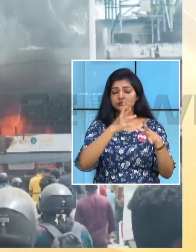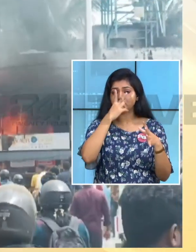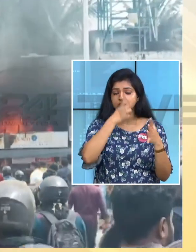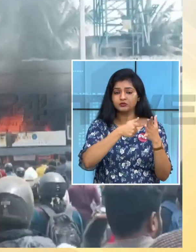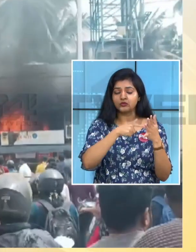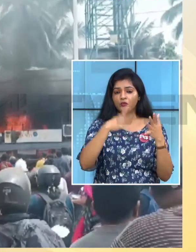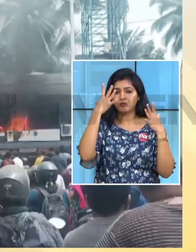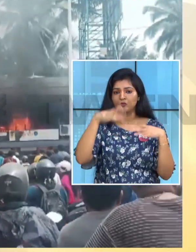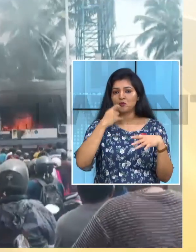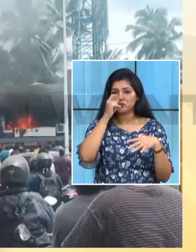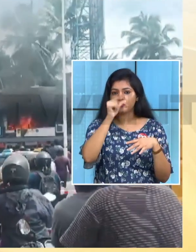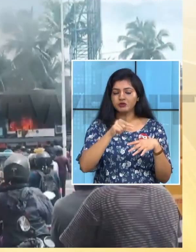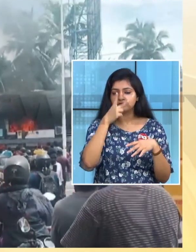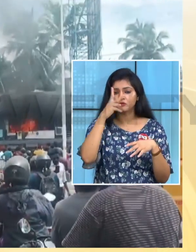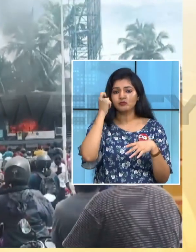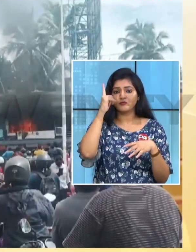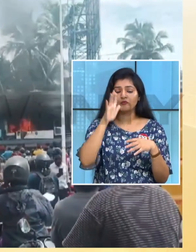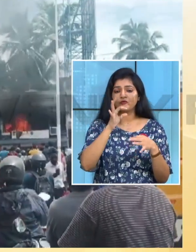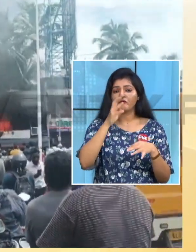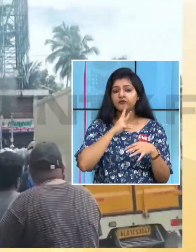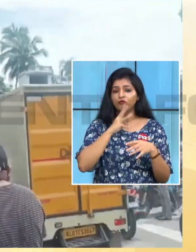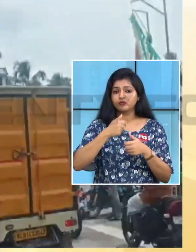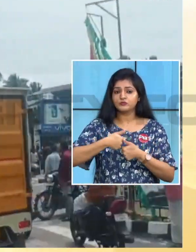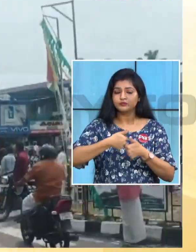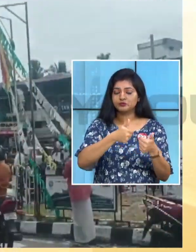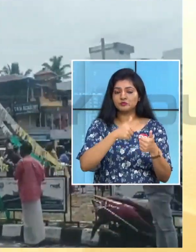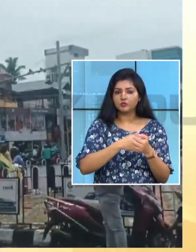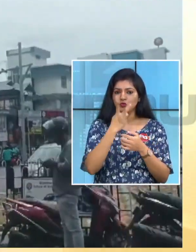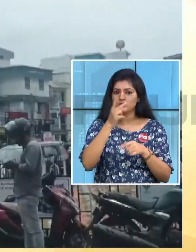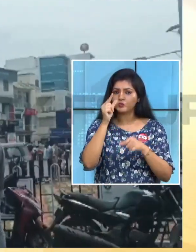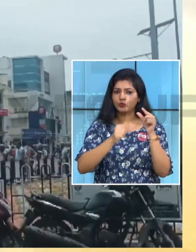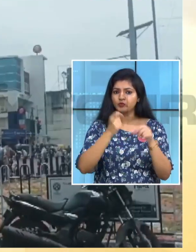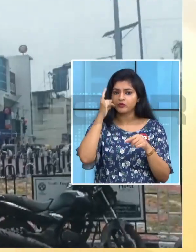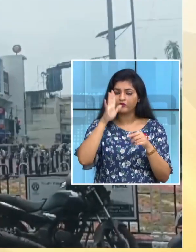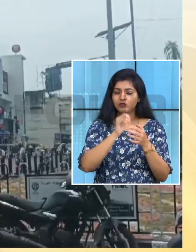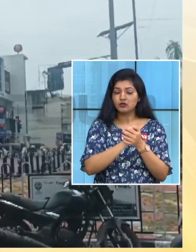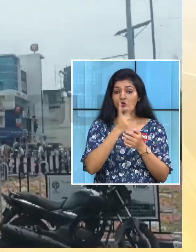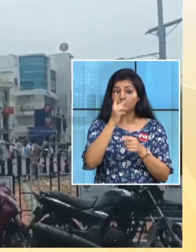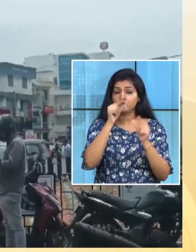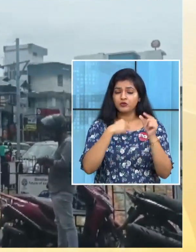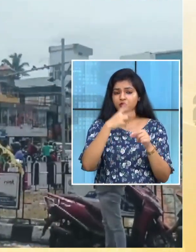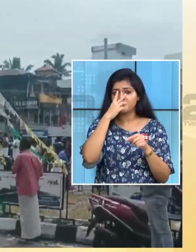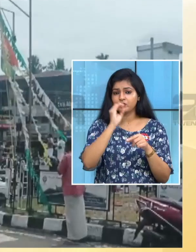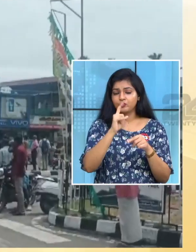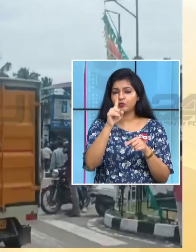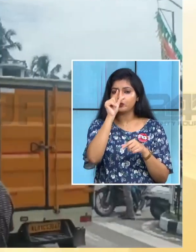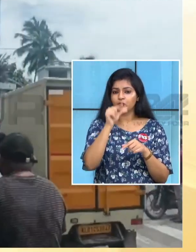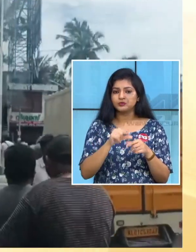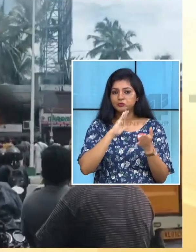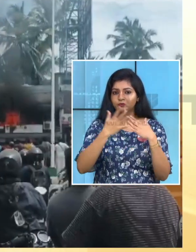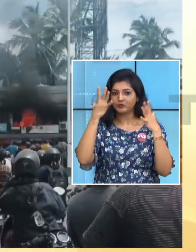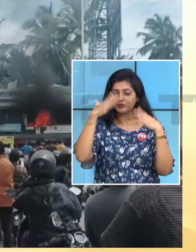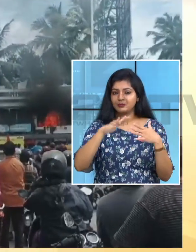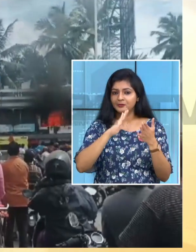എനിക്ക് മനസ്സിലായത് ബോഡിയാണെന്ന് മനസ്സിലായി. കുറച്ച് വെള്ളം ഒഴിച്ച്. രണ്ടുപേരുണ്ടായിരുന്നെന്ന് മനസ്സിലായിരുന്നു? രണ്ടുപേരെ ഞാൻ കണ്ടില്ല, ഞാൻ ഒരാളെ കണ്ടിട്ടുള്ളൂ. ഒരു